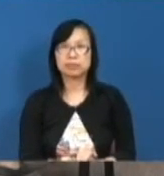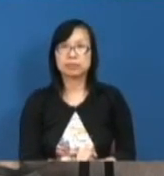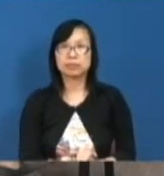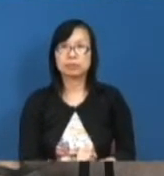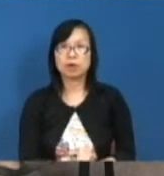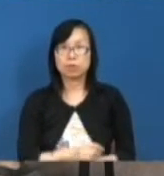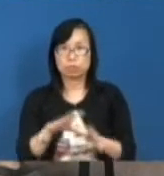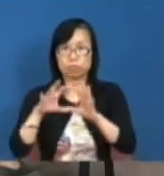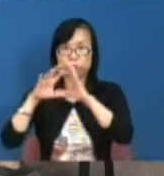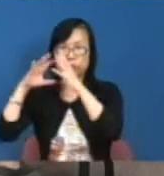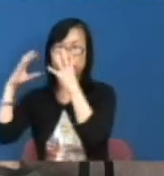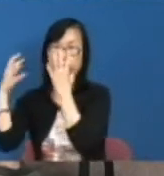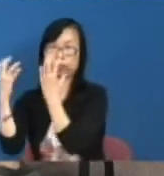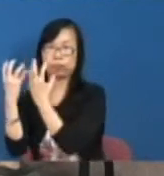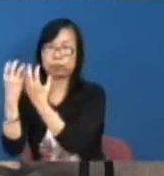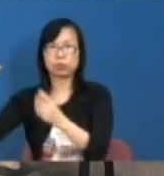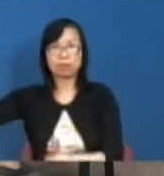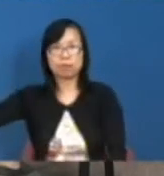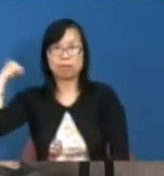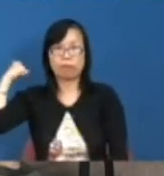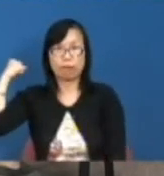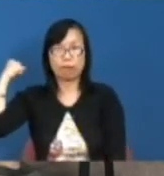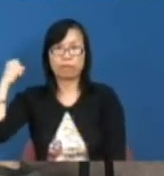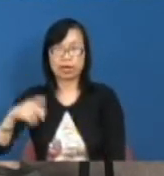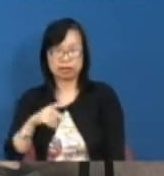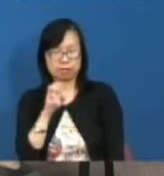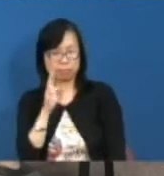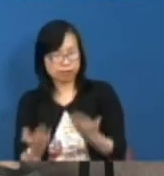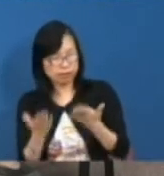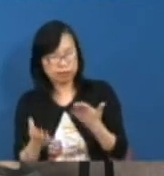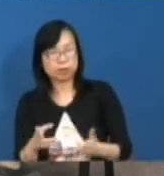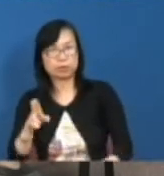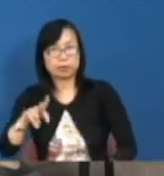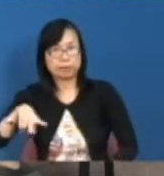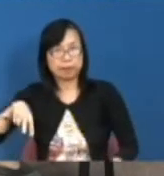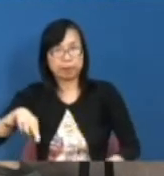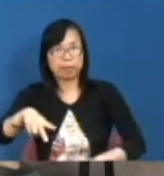這個群眾的力量也好，或者用一個行動使用